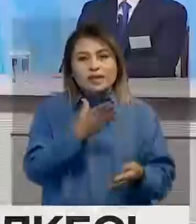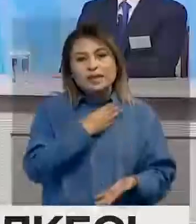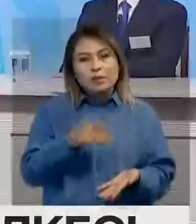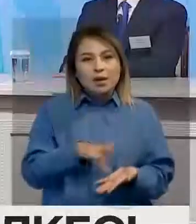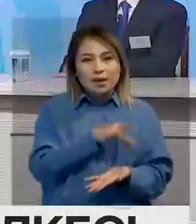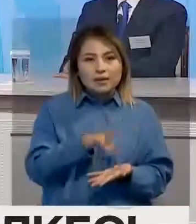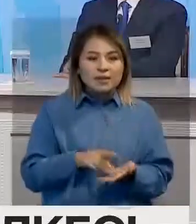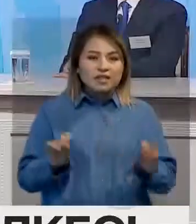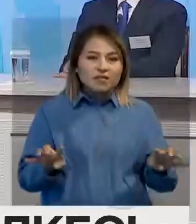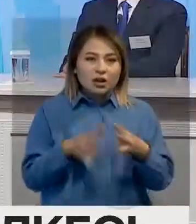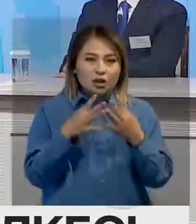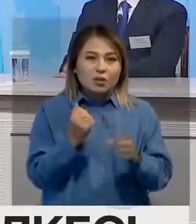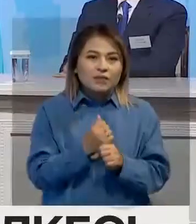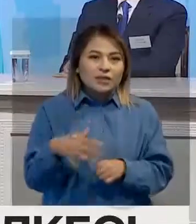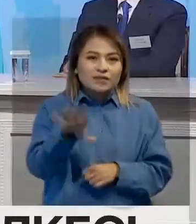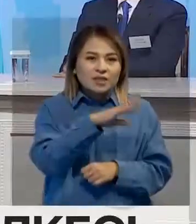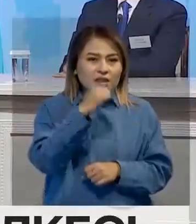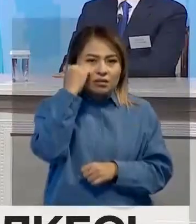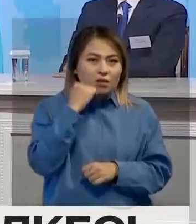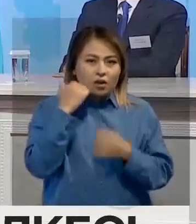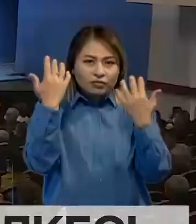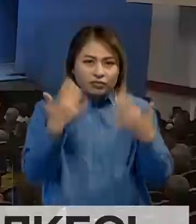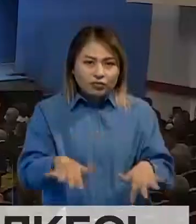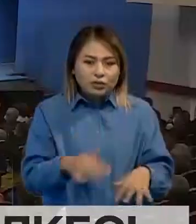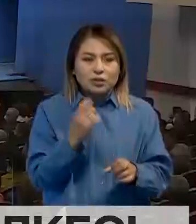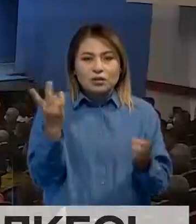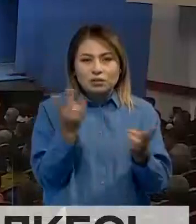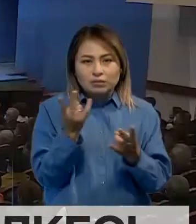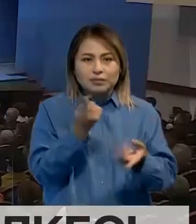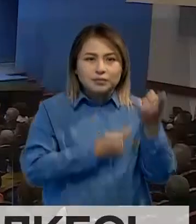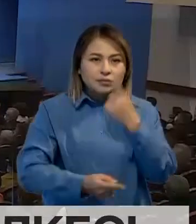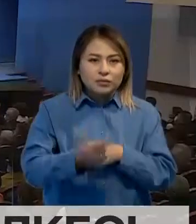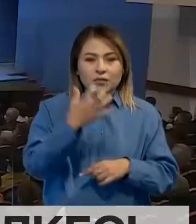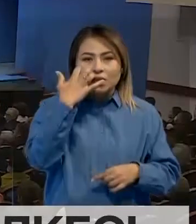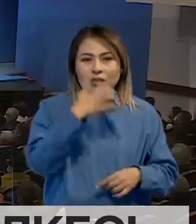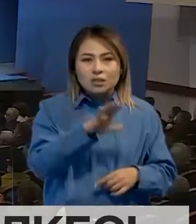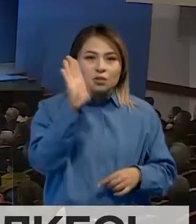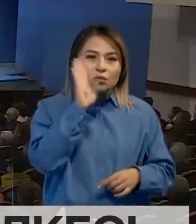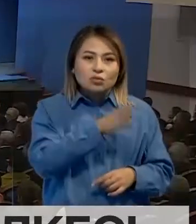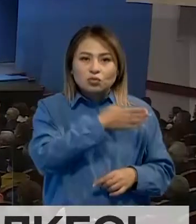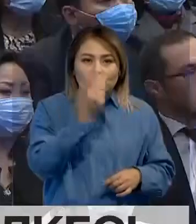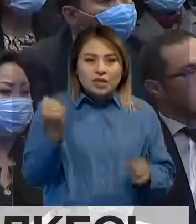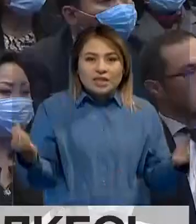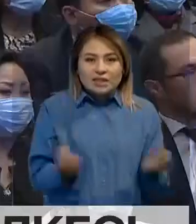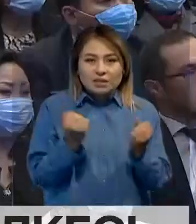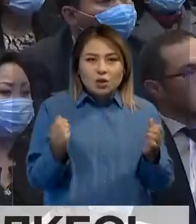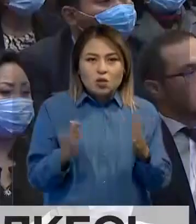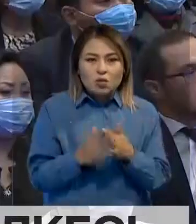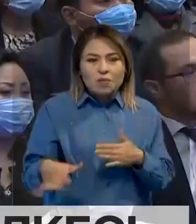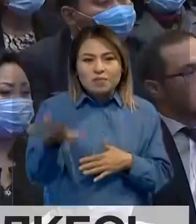қаласының инфрақұрылымы әбден тозған. Бұл белгілі нәрсе. Жазда ыстық су жоқ. Ал қыста үйлер